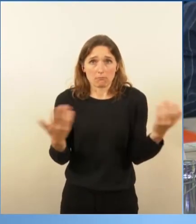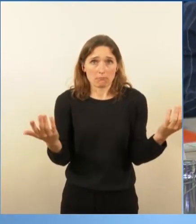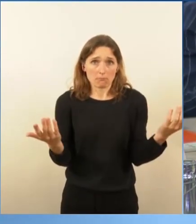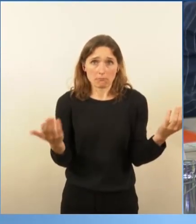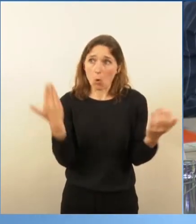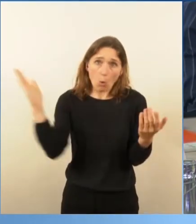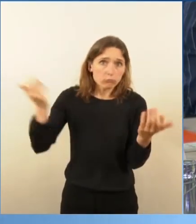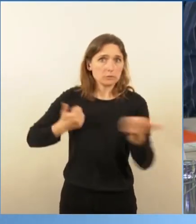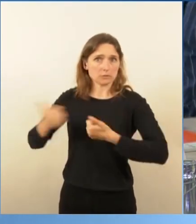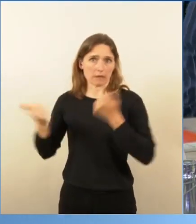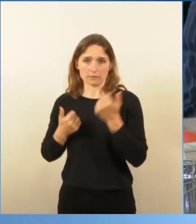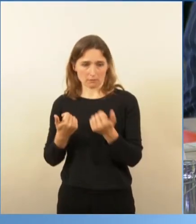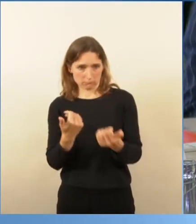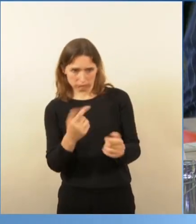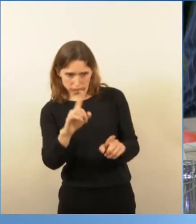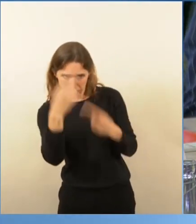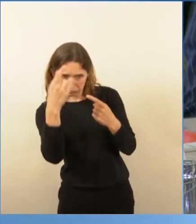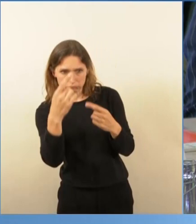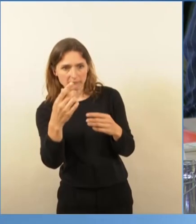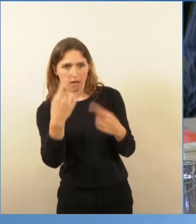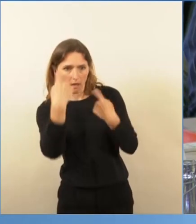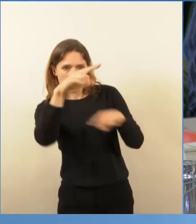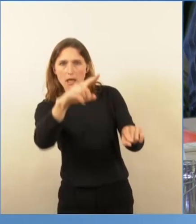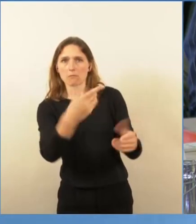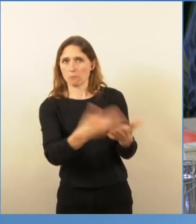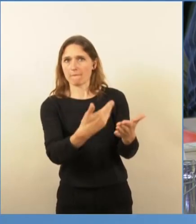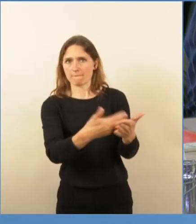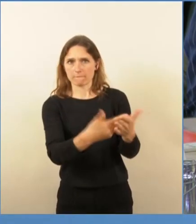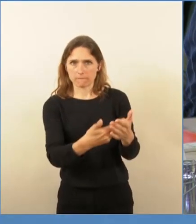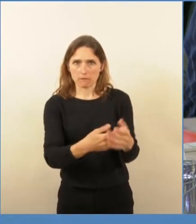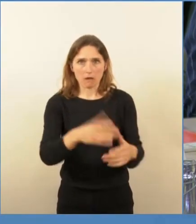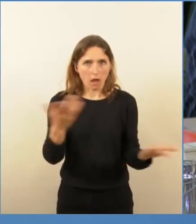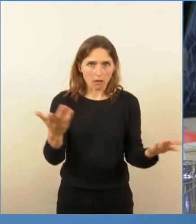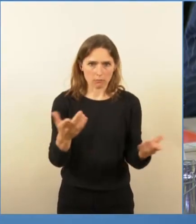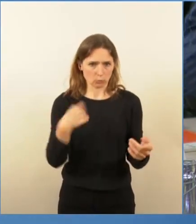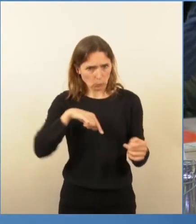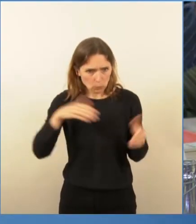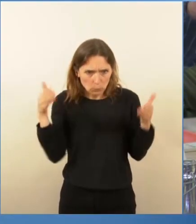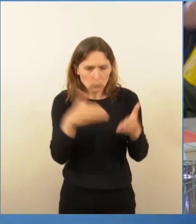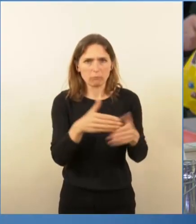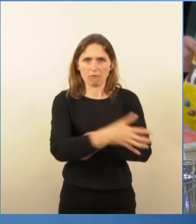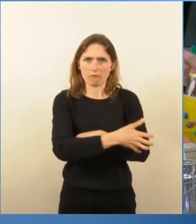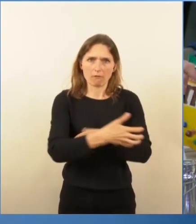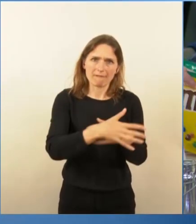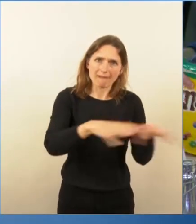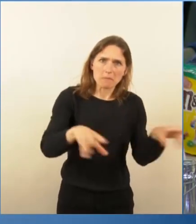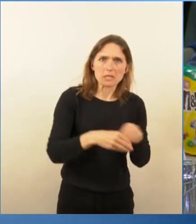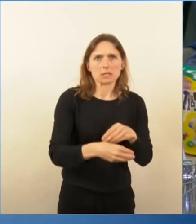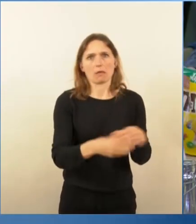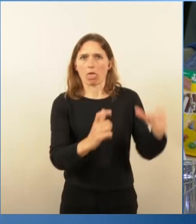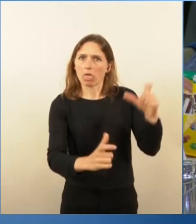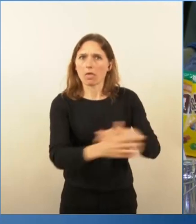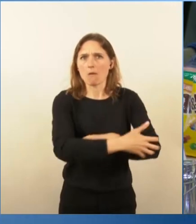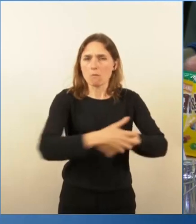service qui est au quotient familial a beaucoup dans cette dans cette ville c'est absolument pas discriminant et de plus nous travaillons avec